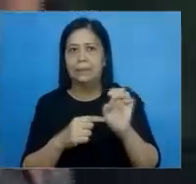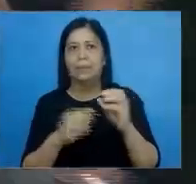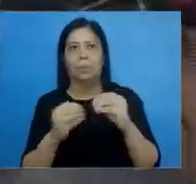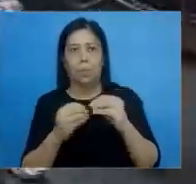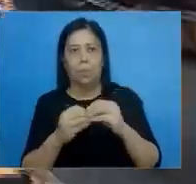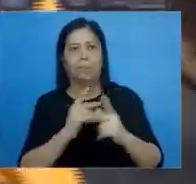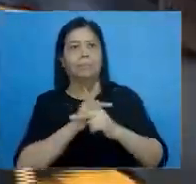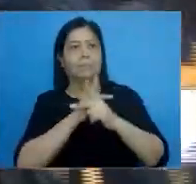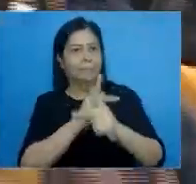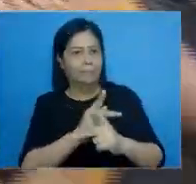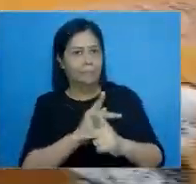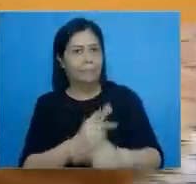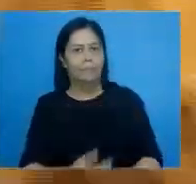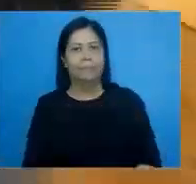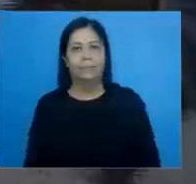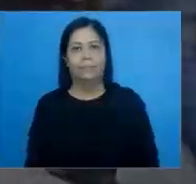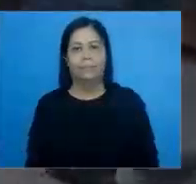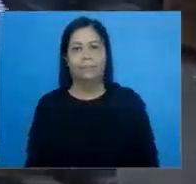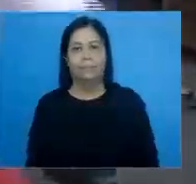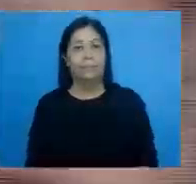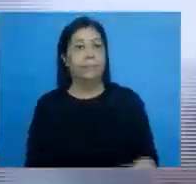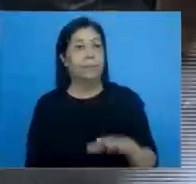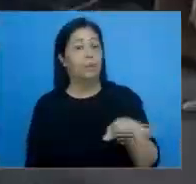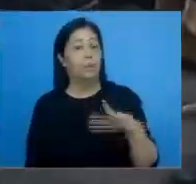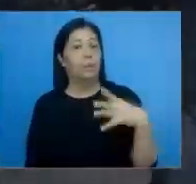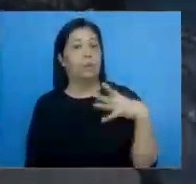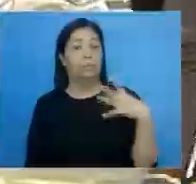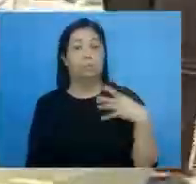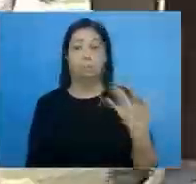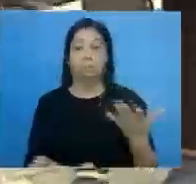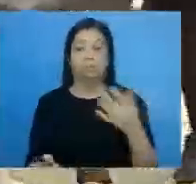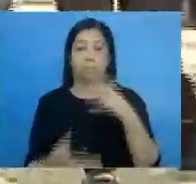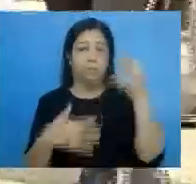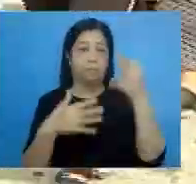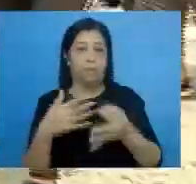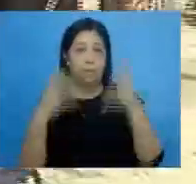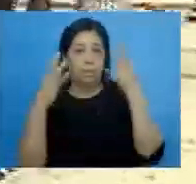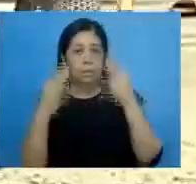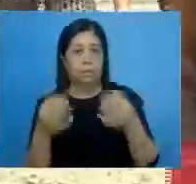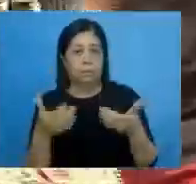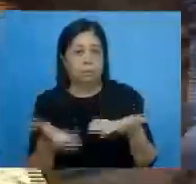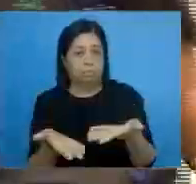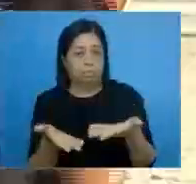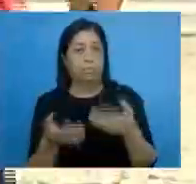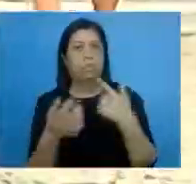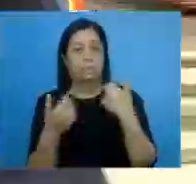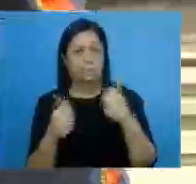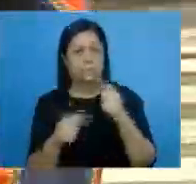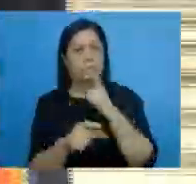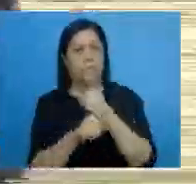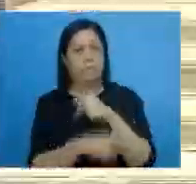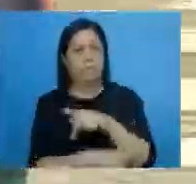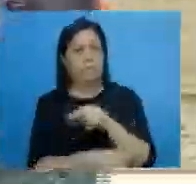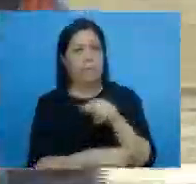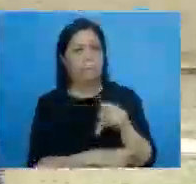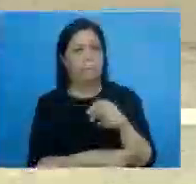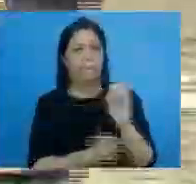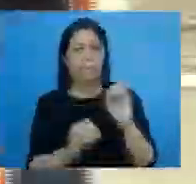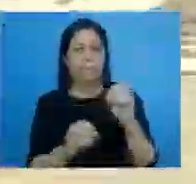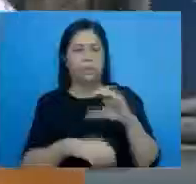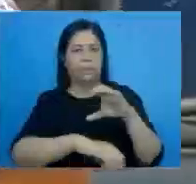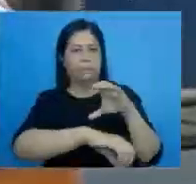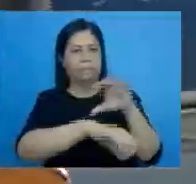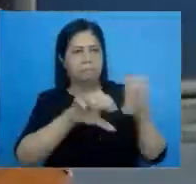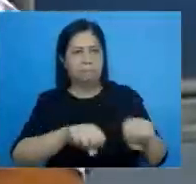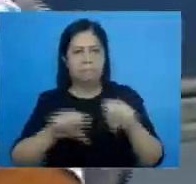protection. At habang wala pa talagang pinal na desisyon sa usaping ito, siniguro ng PNP na wala munang hulihang